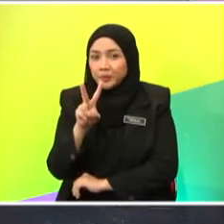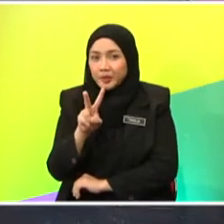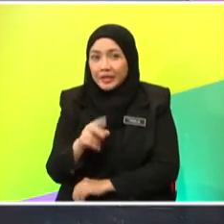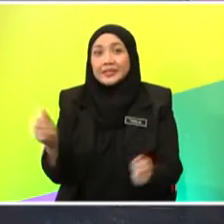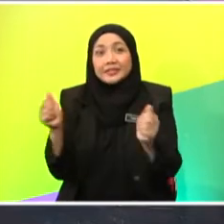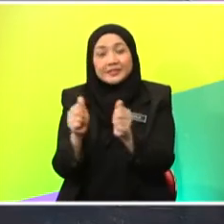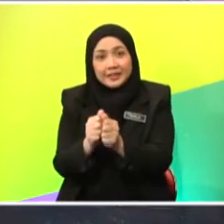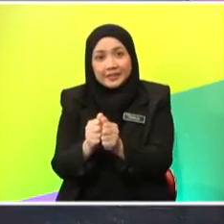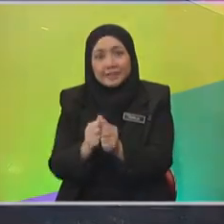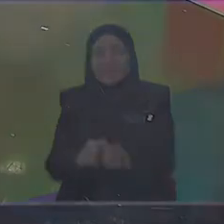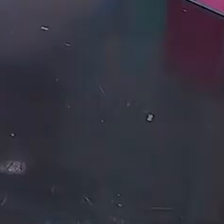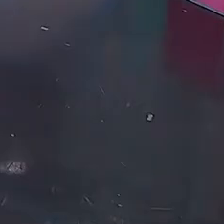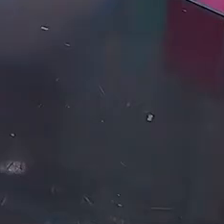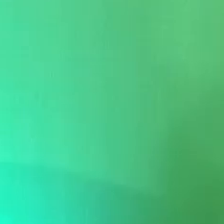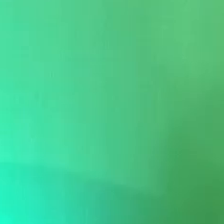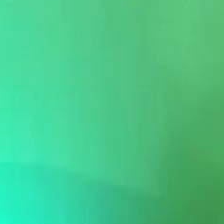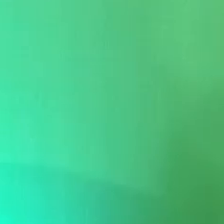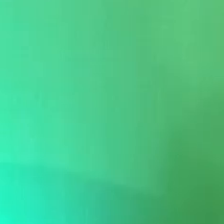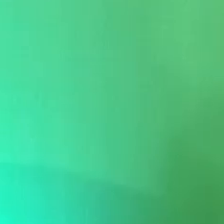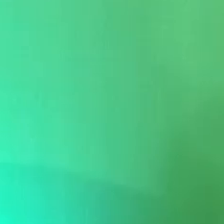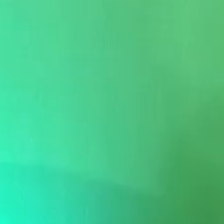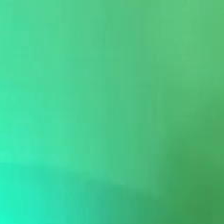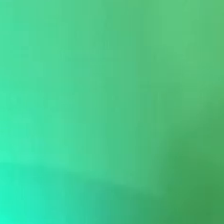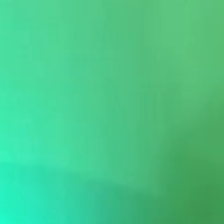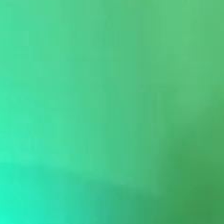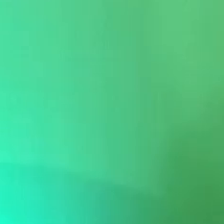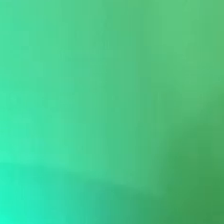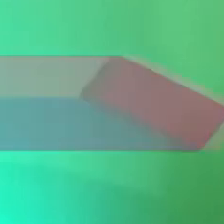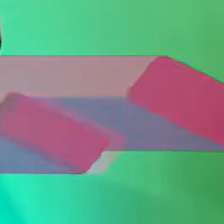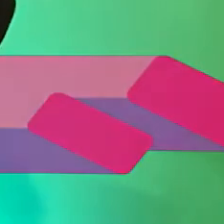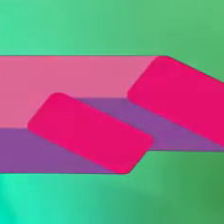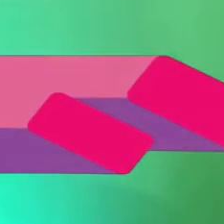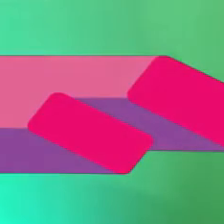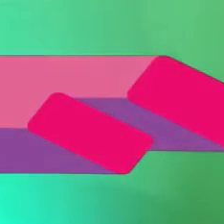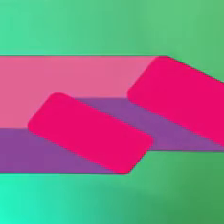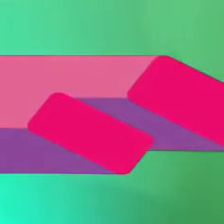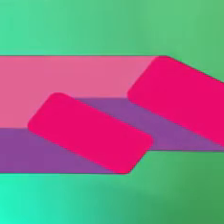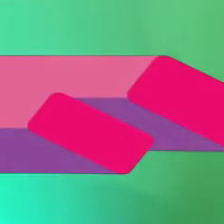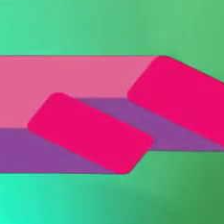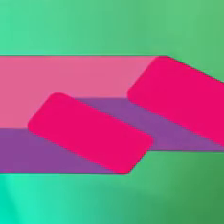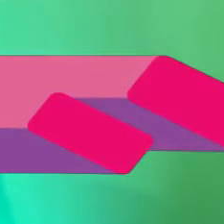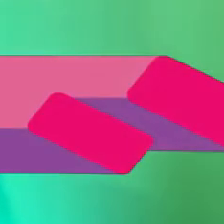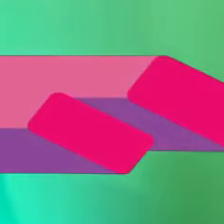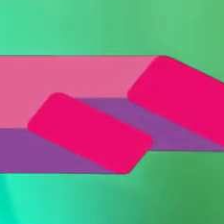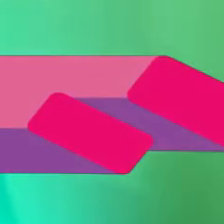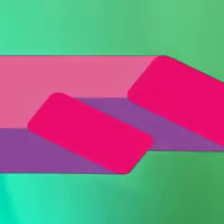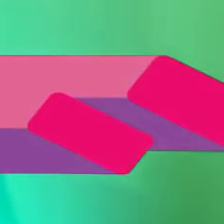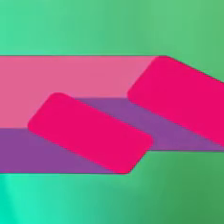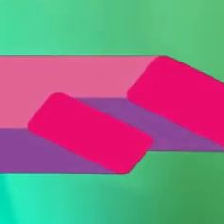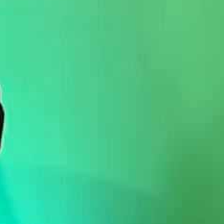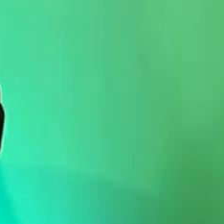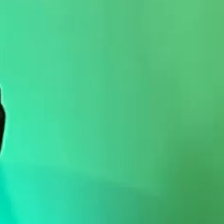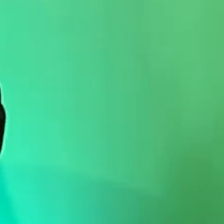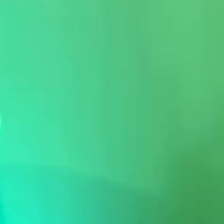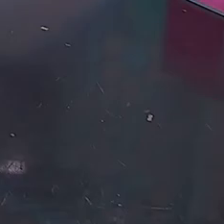yaitu nurhas Lia binti Khairul Anuar Oke terima kasih kepada Nur hasliyah